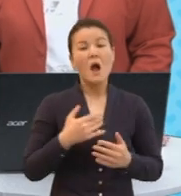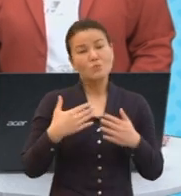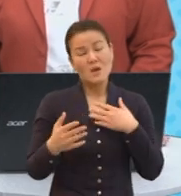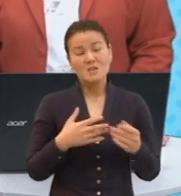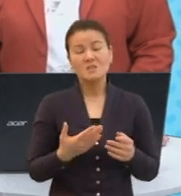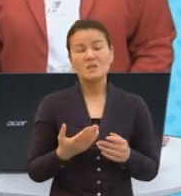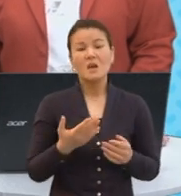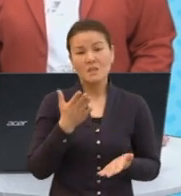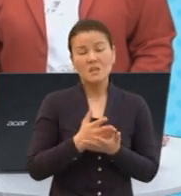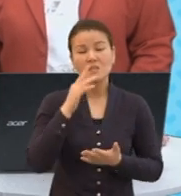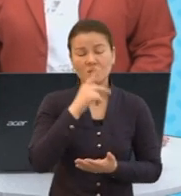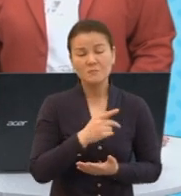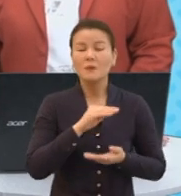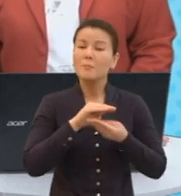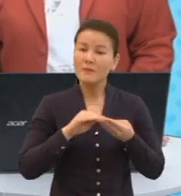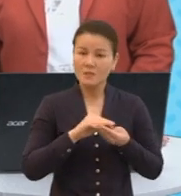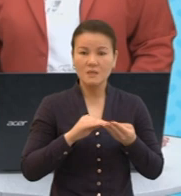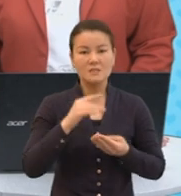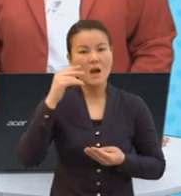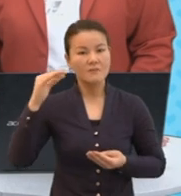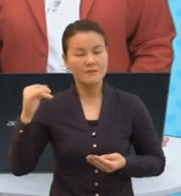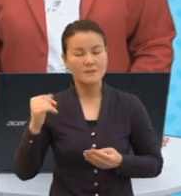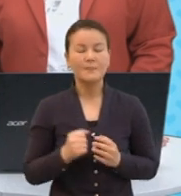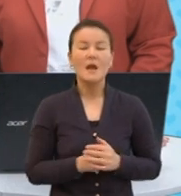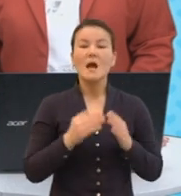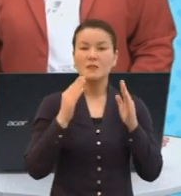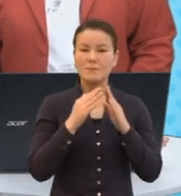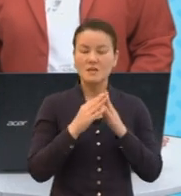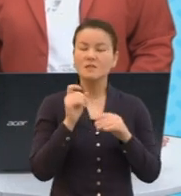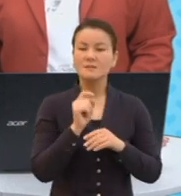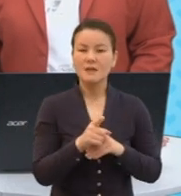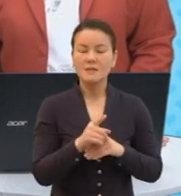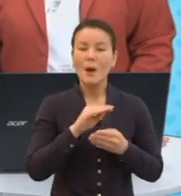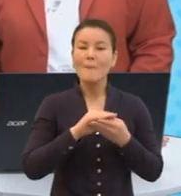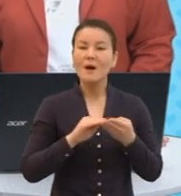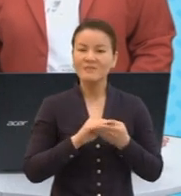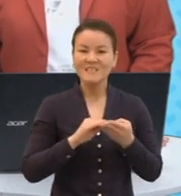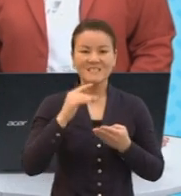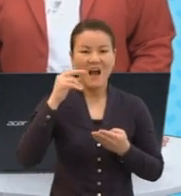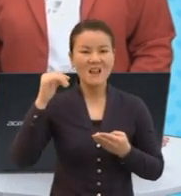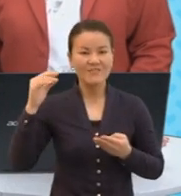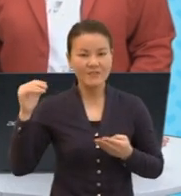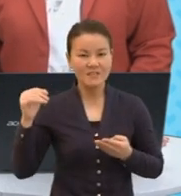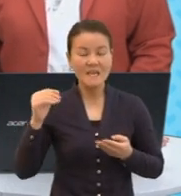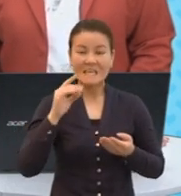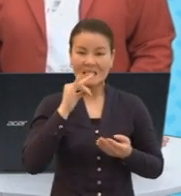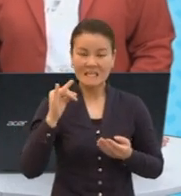ошибки, повторите алфавит. Домашнее задание. Повторить